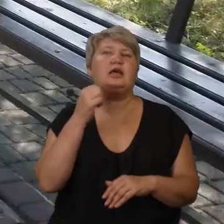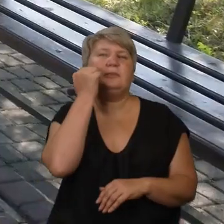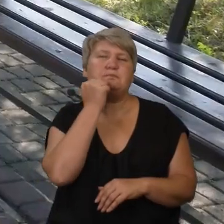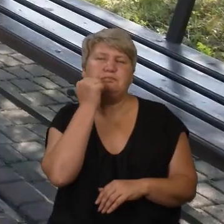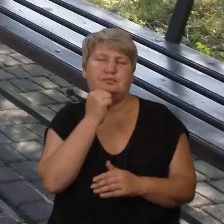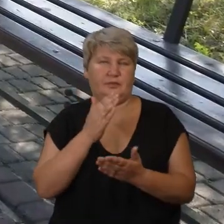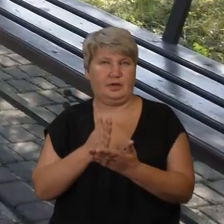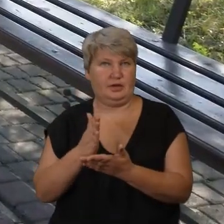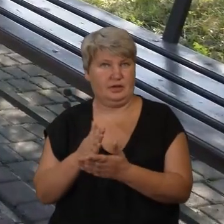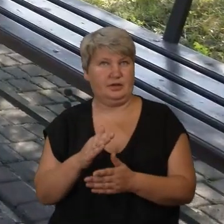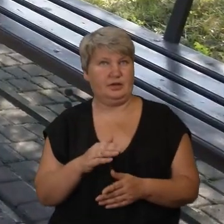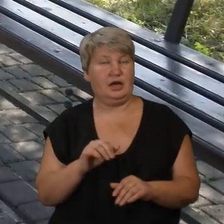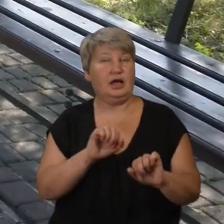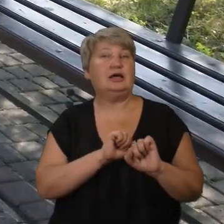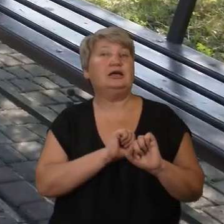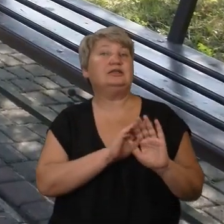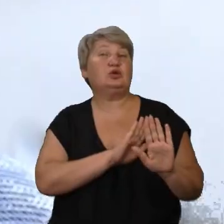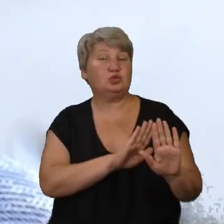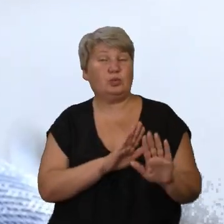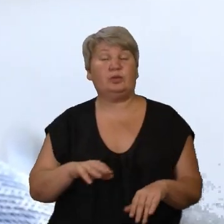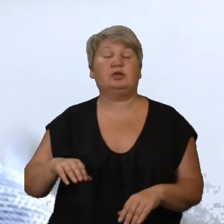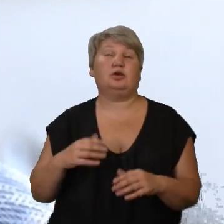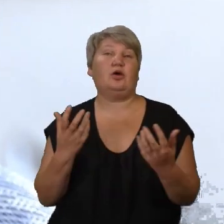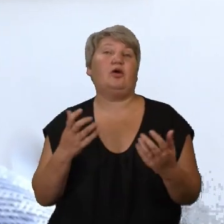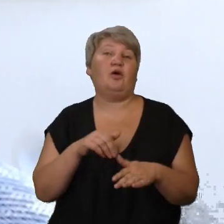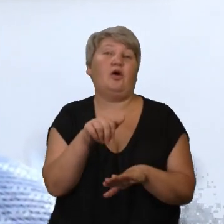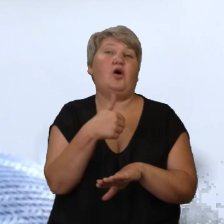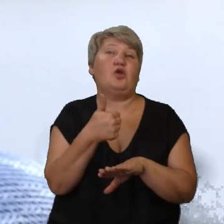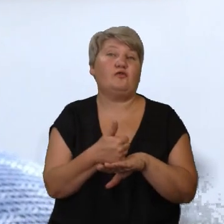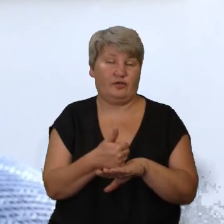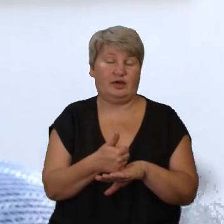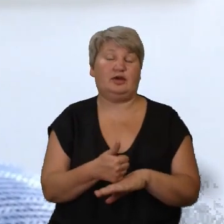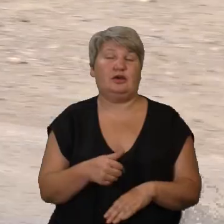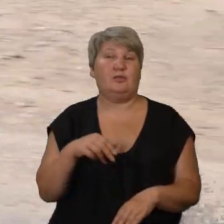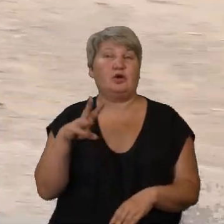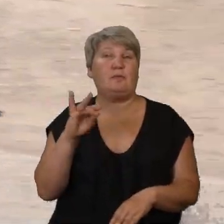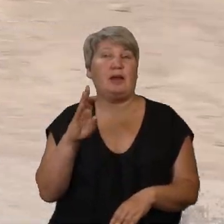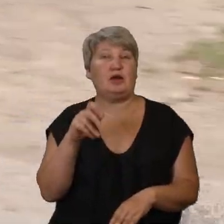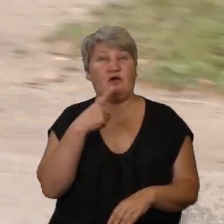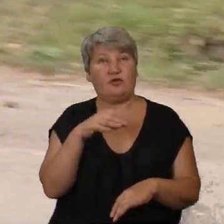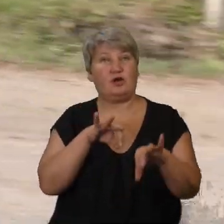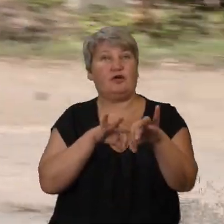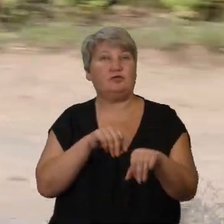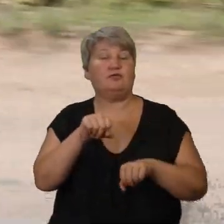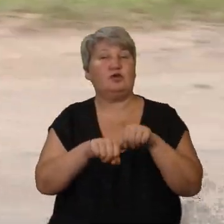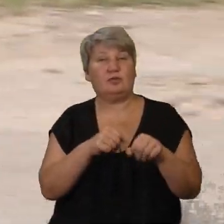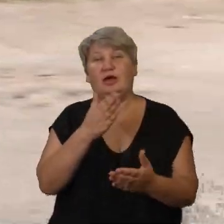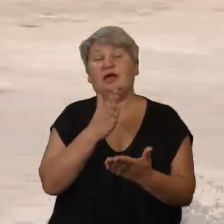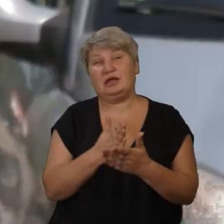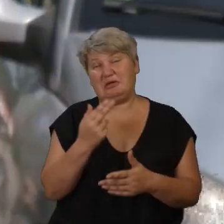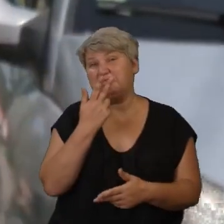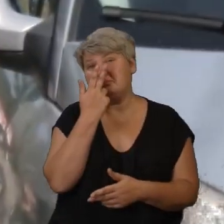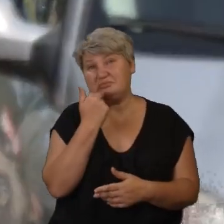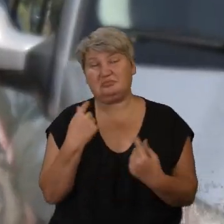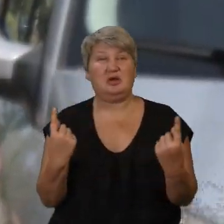заступник голови рожнівської громади Мирослав погребенник каже у їхній громаді двоколісний велосипед є досить звичним